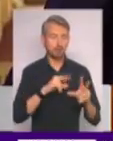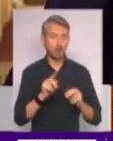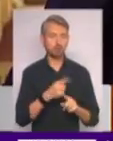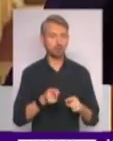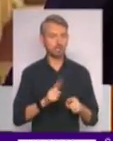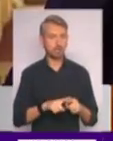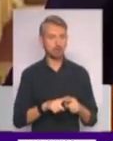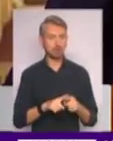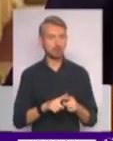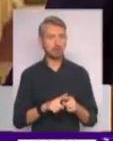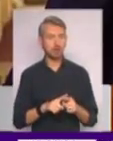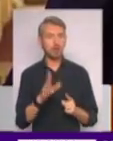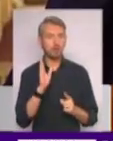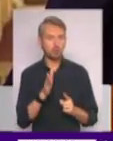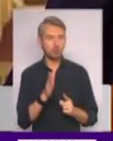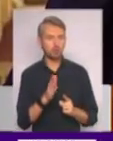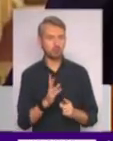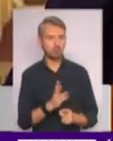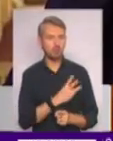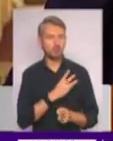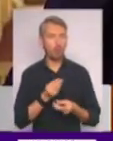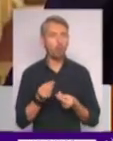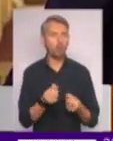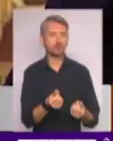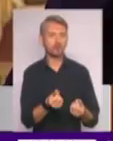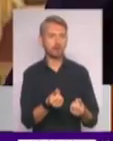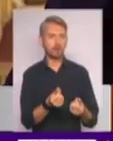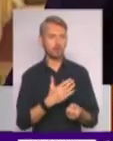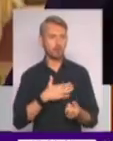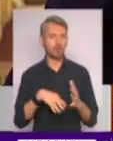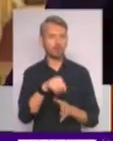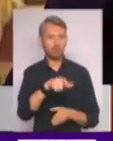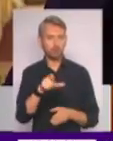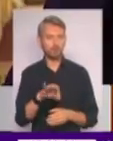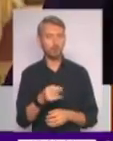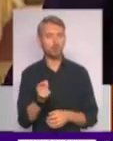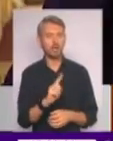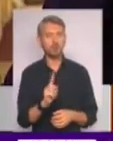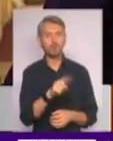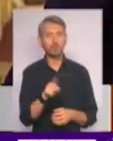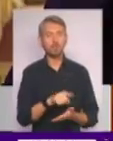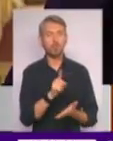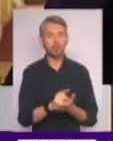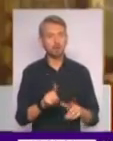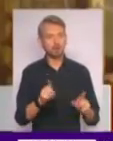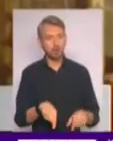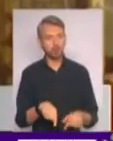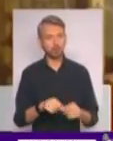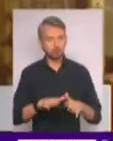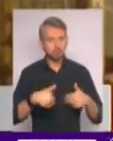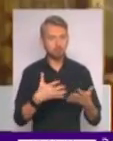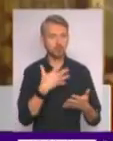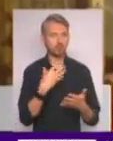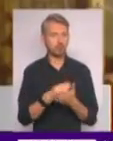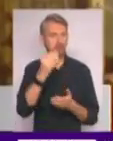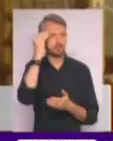якби своєрідний буде момент заохочення якраз моїх виборців про те, що вони повинні так само виступати з ініціативами. І ці